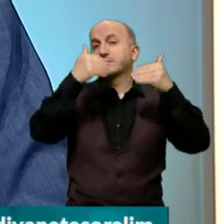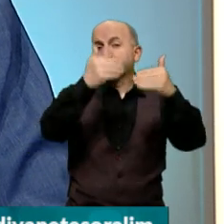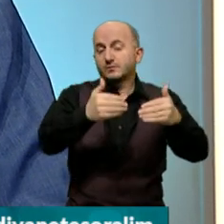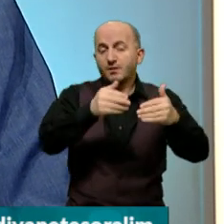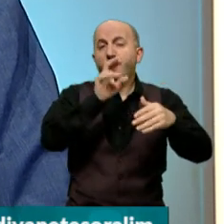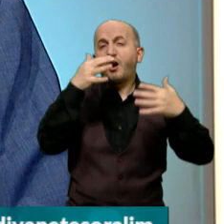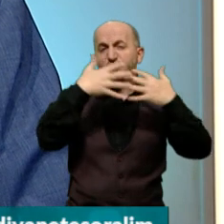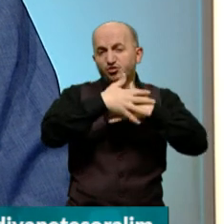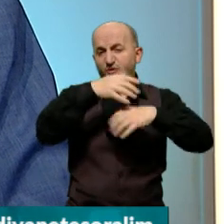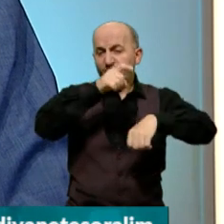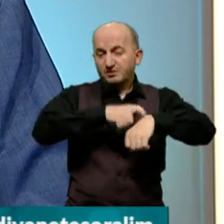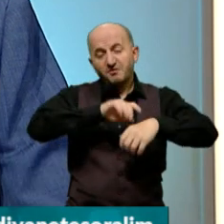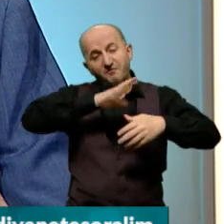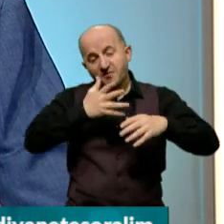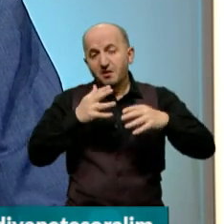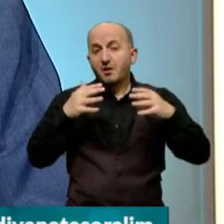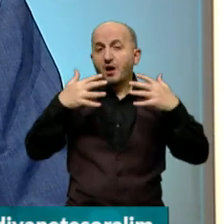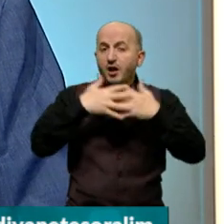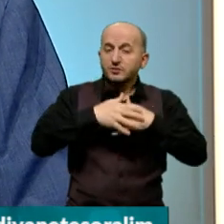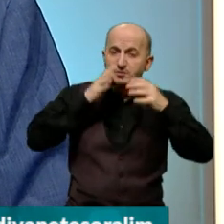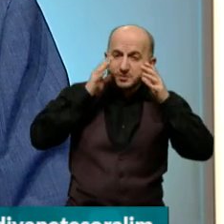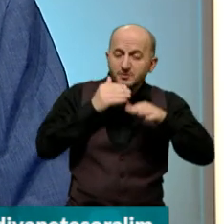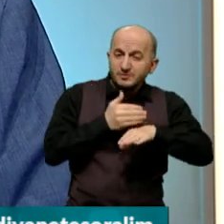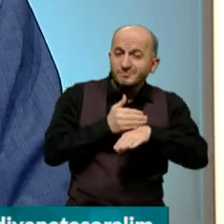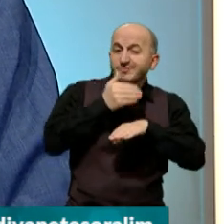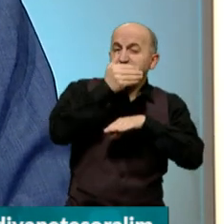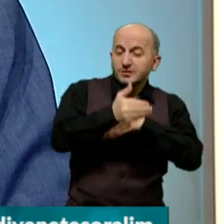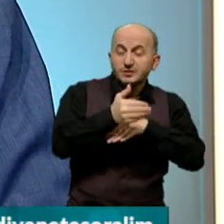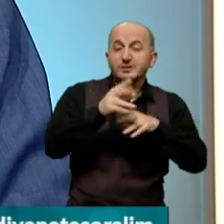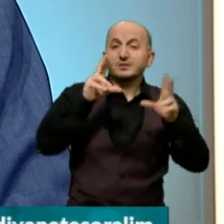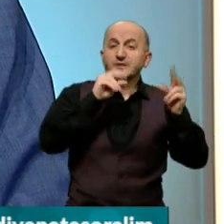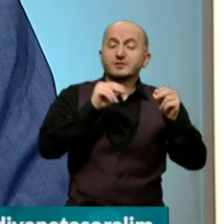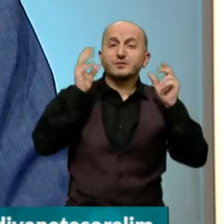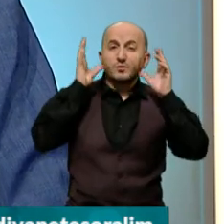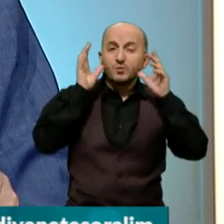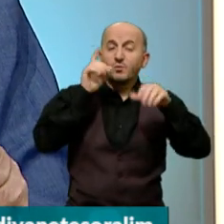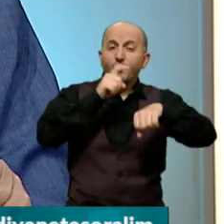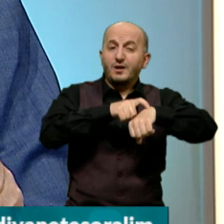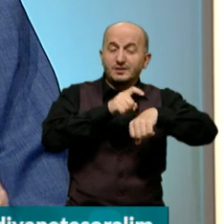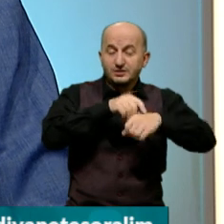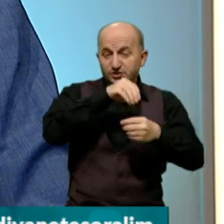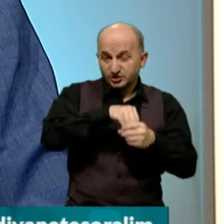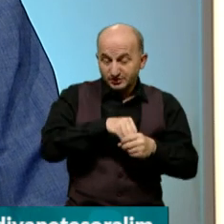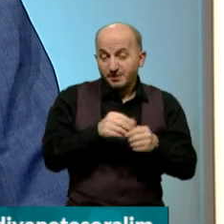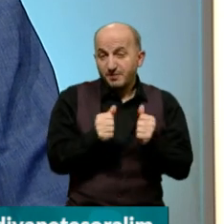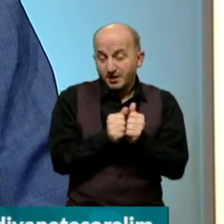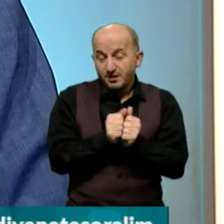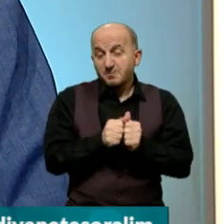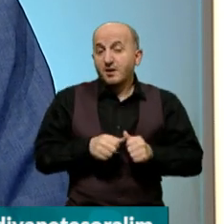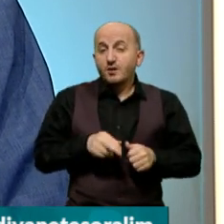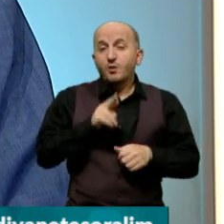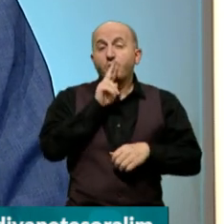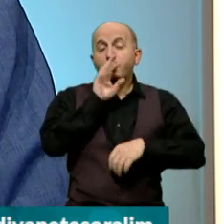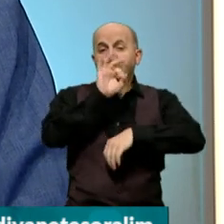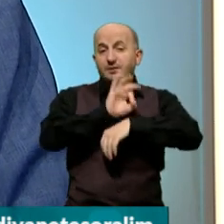akşamın vaktinde veya akşam namazını geciktirerek işte yatsı da akşamla yatsıyı bir, öğle ile